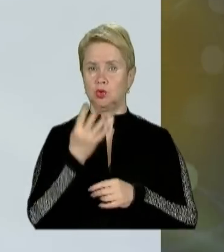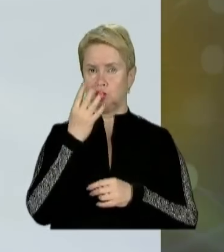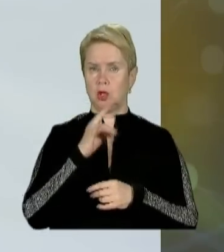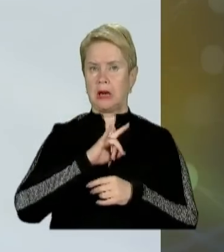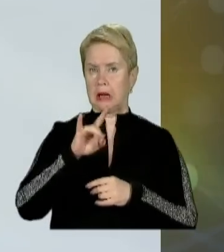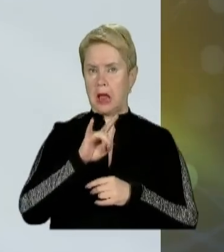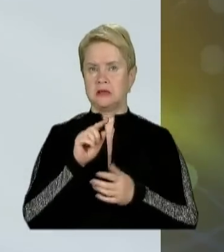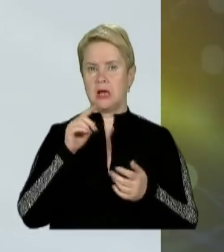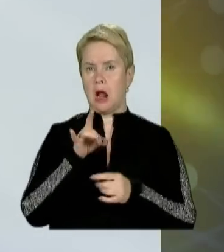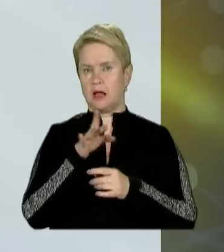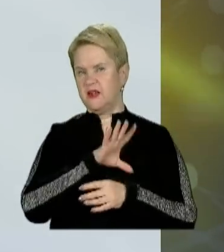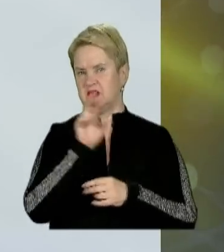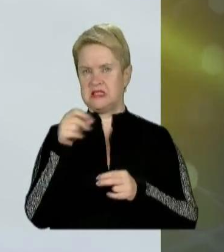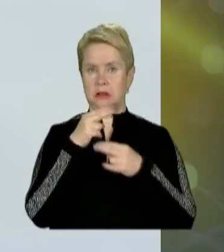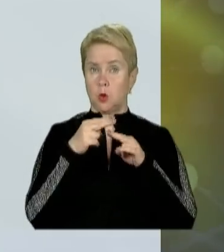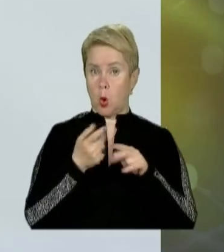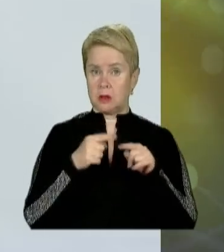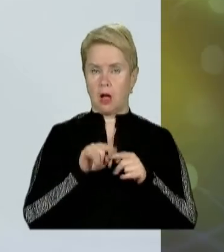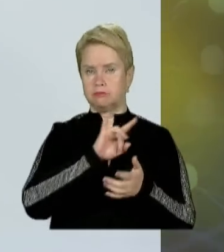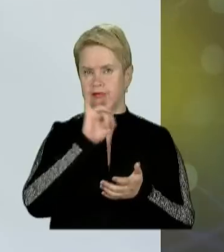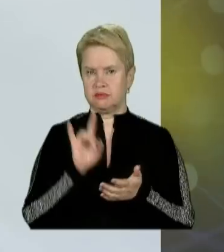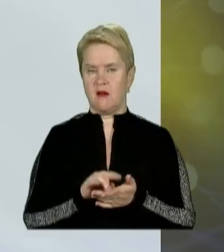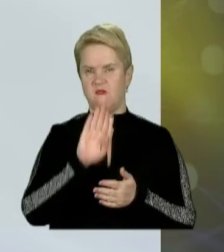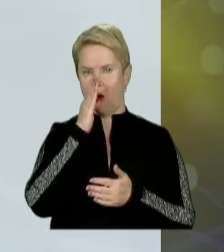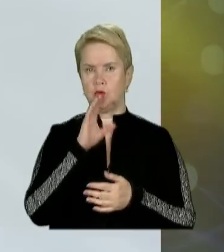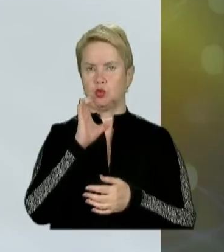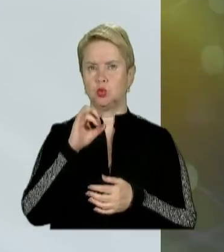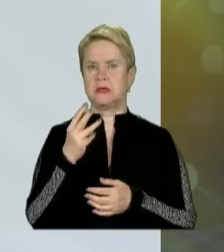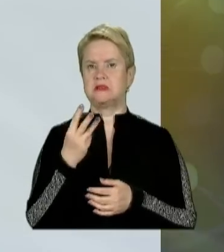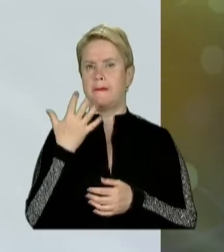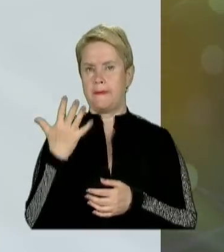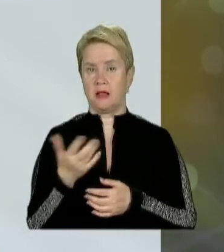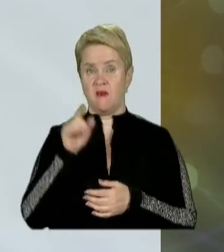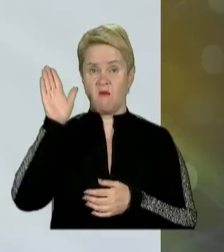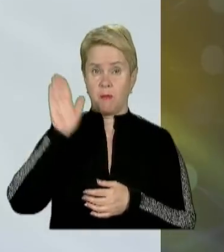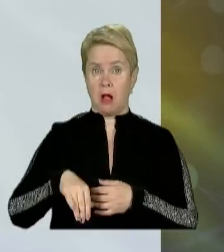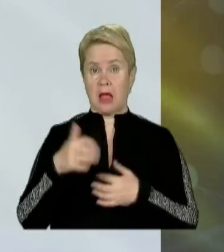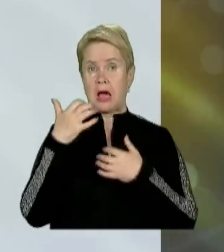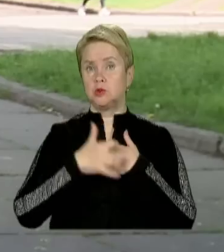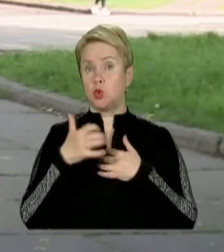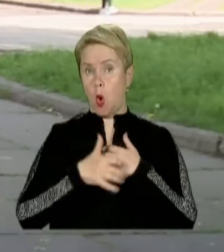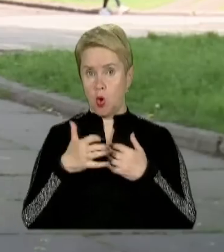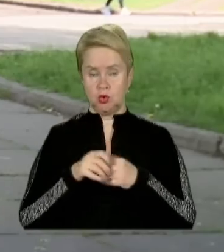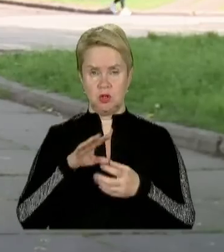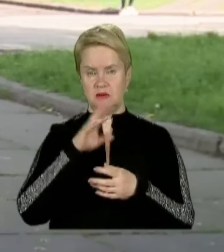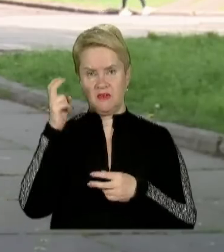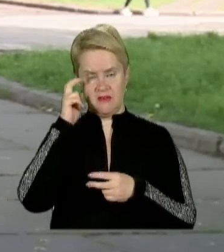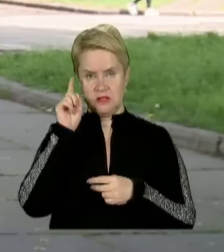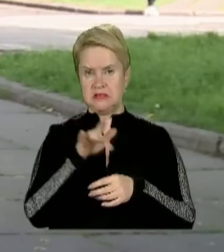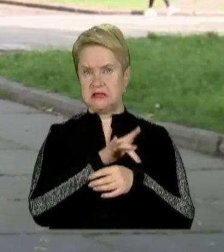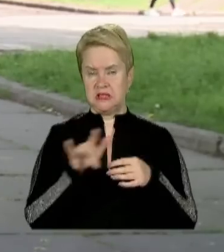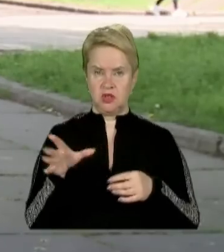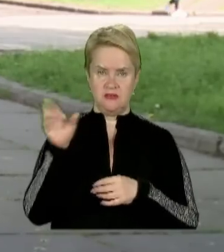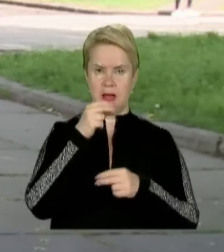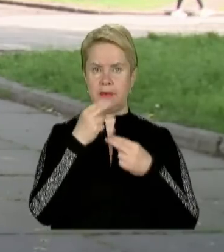крилаті цілі та усі дрони. Також приземлили ворожий літак Су-35. Він впав на Херсонщині. Зокрема, у Києві знищили